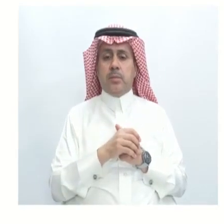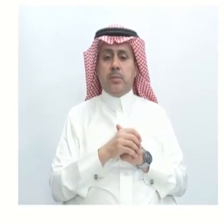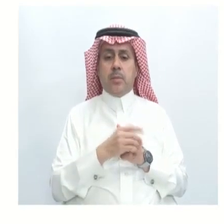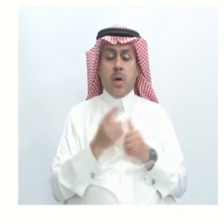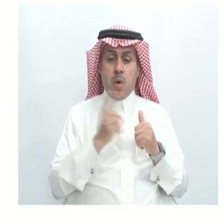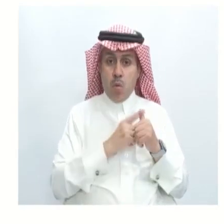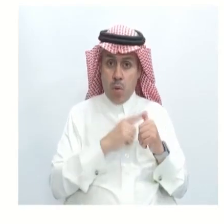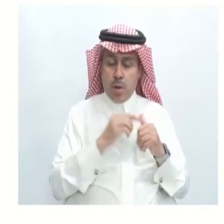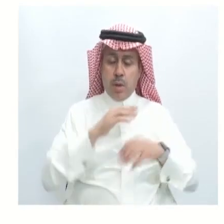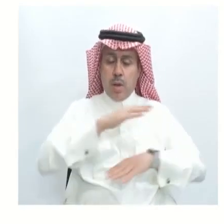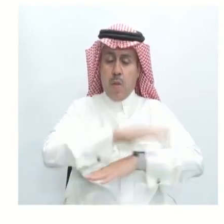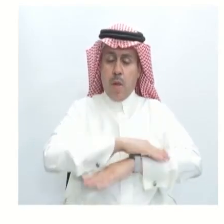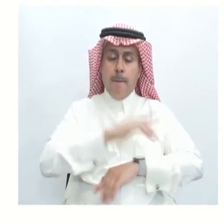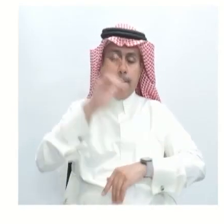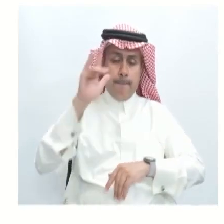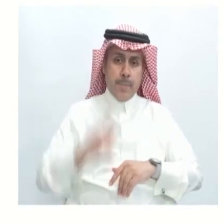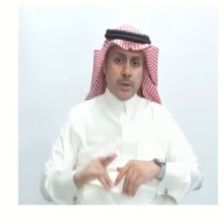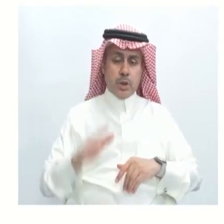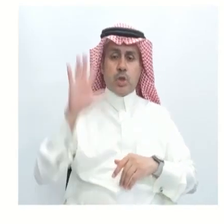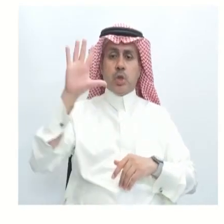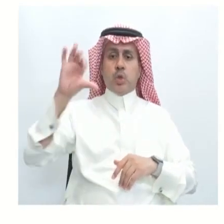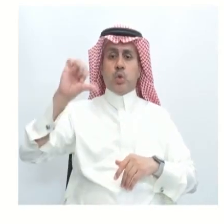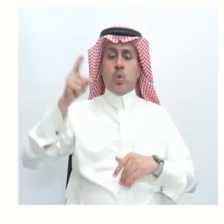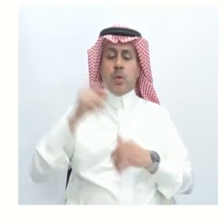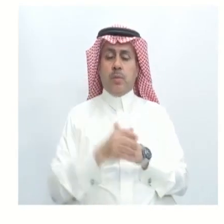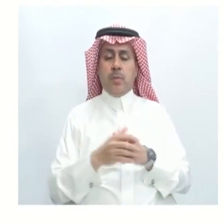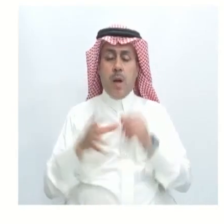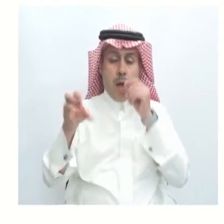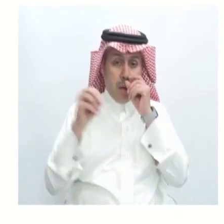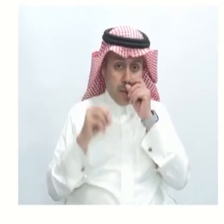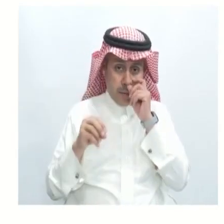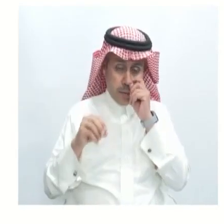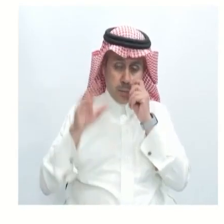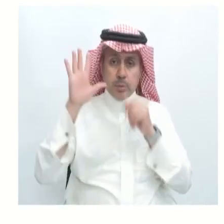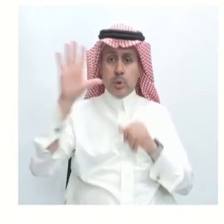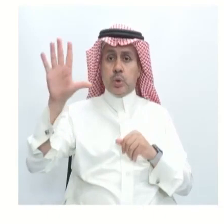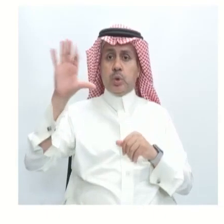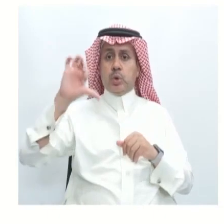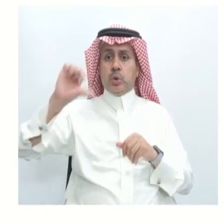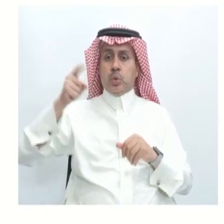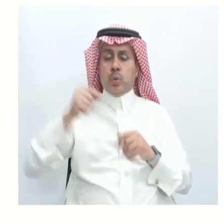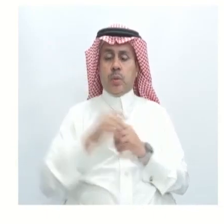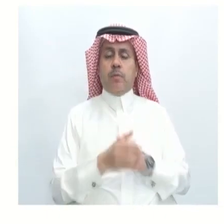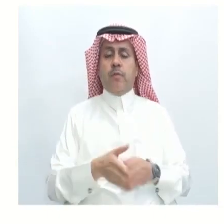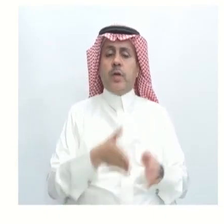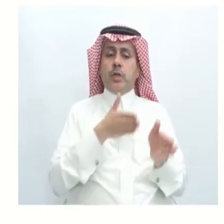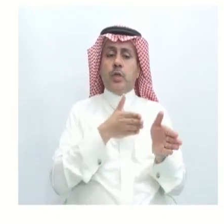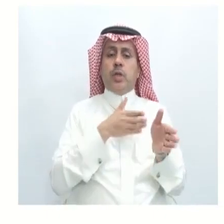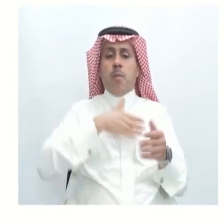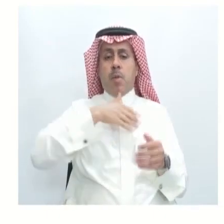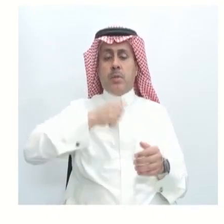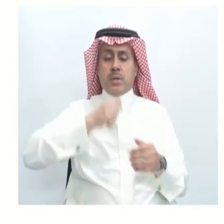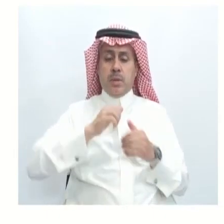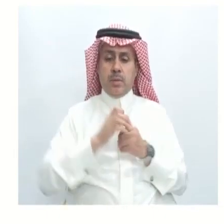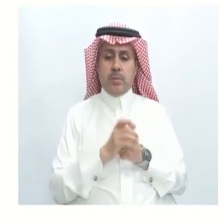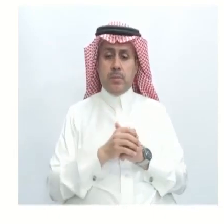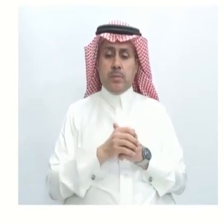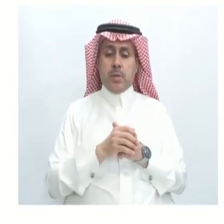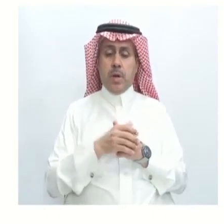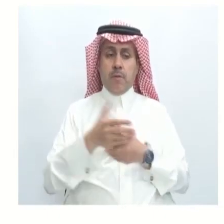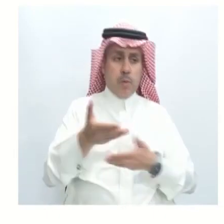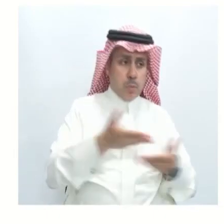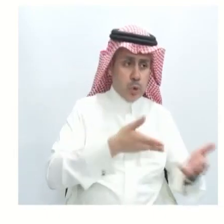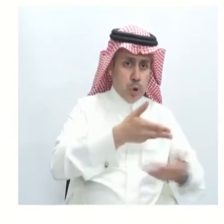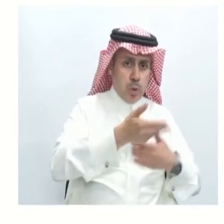من نظام مجلس الشورى على الاخذ بالمشوره واهميتها وفق الكتاب الكريم واكتدام برسول الله صلى الله عليه وسلم في